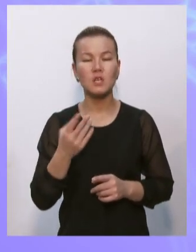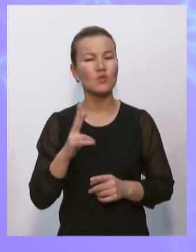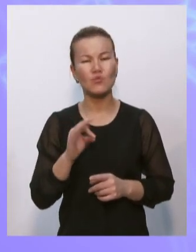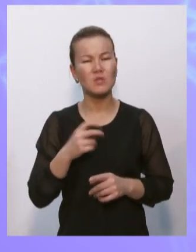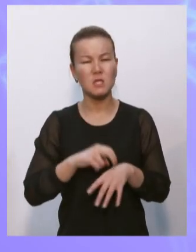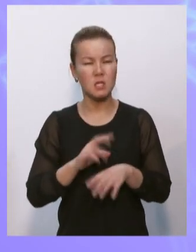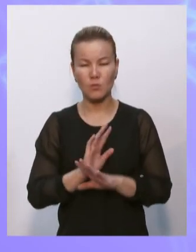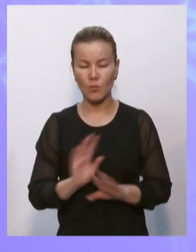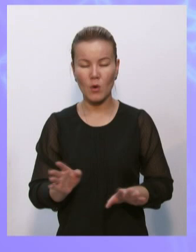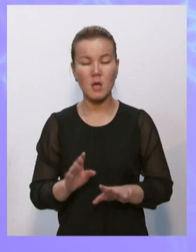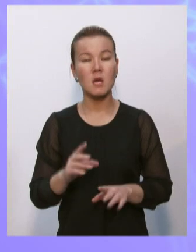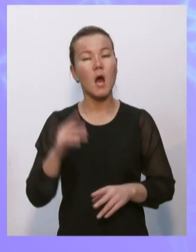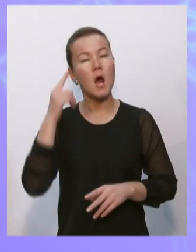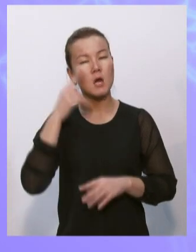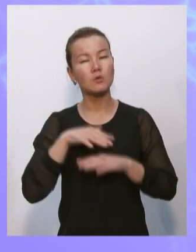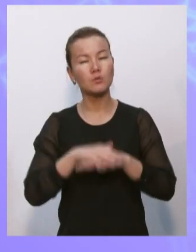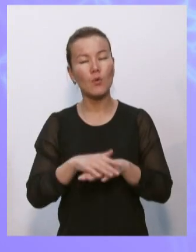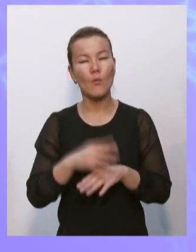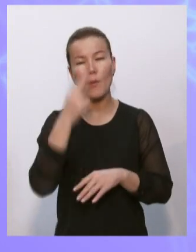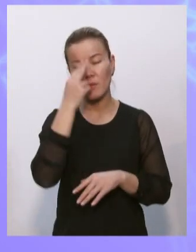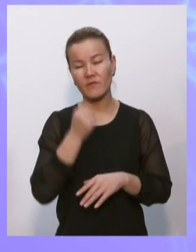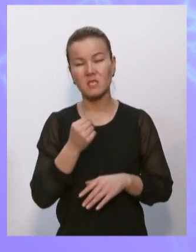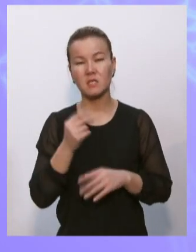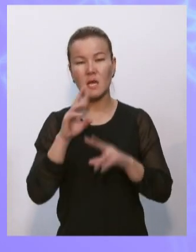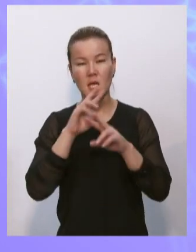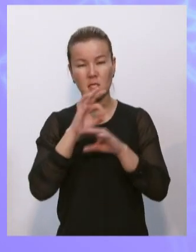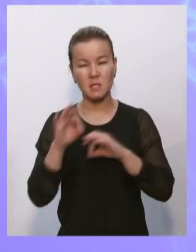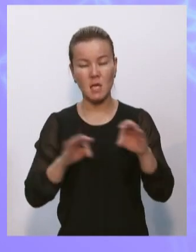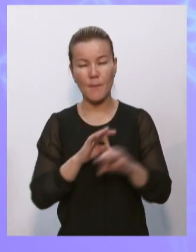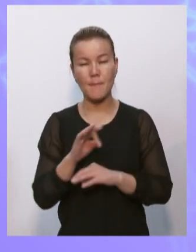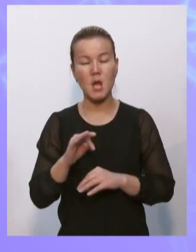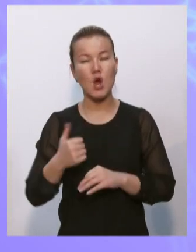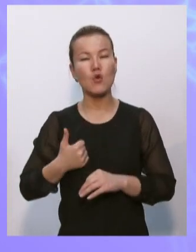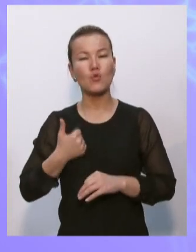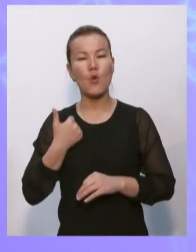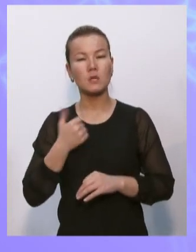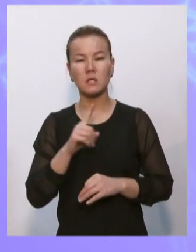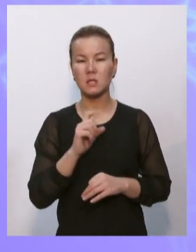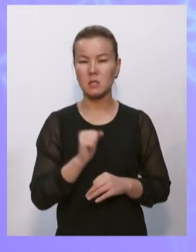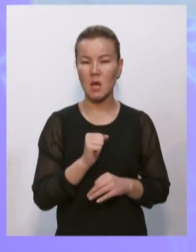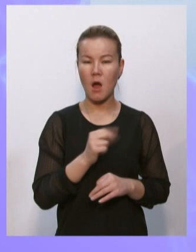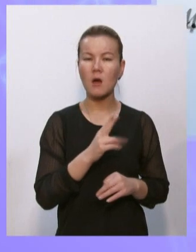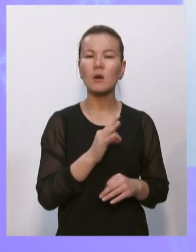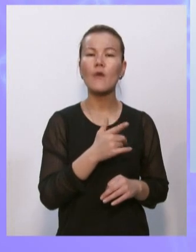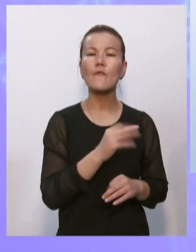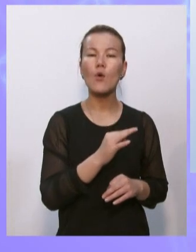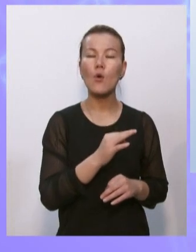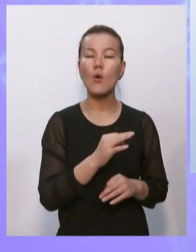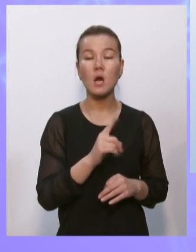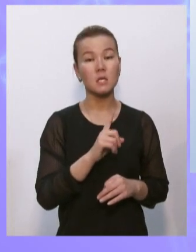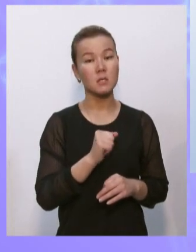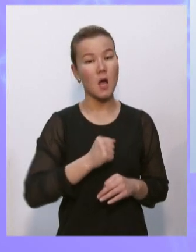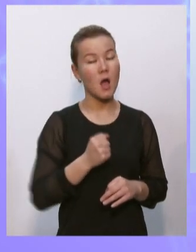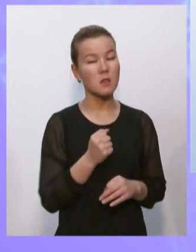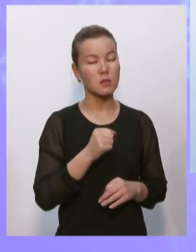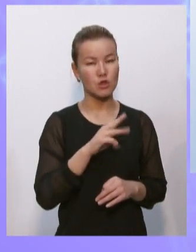пугаться. Рассуждаем по привычной схеме. Гордость за кого? За